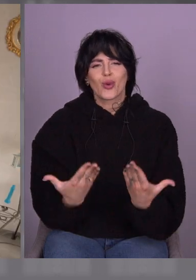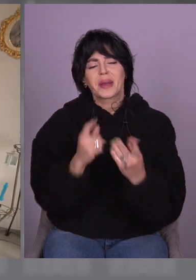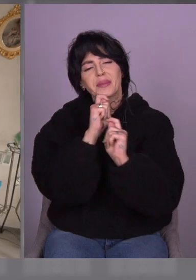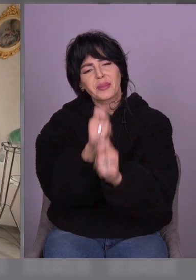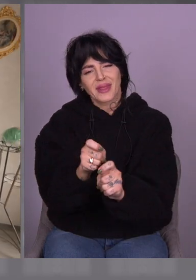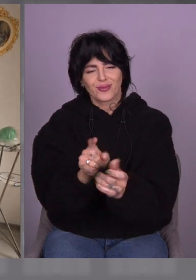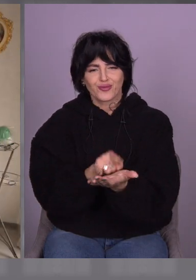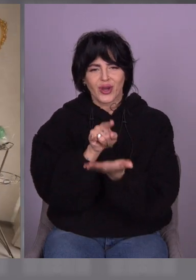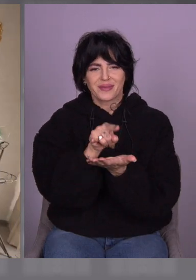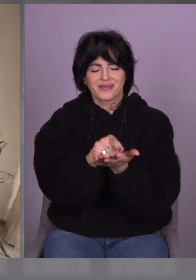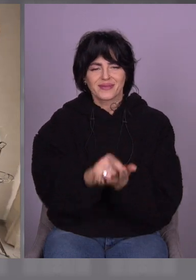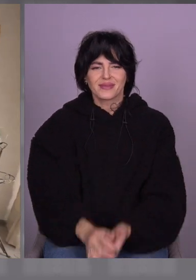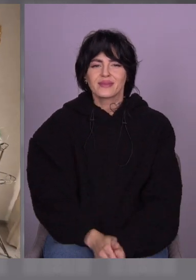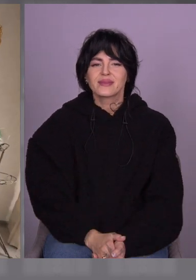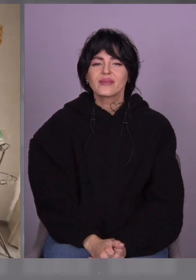Дякую.